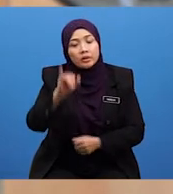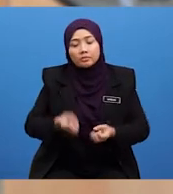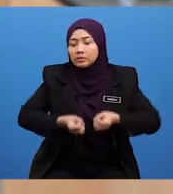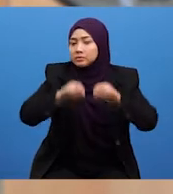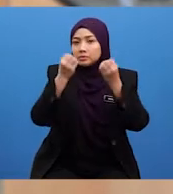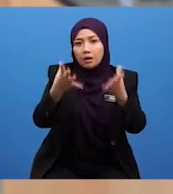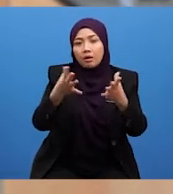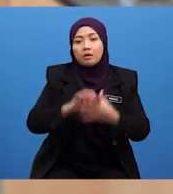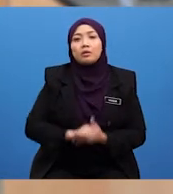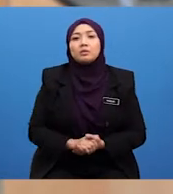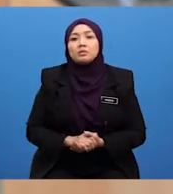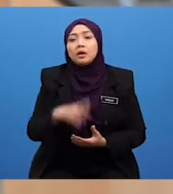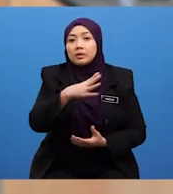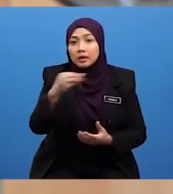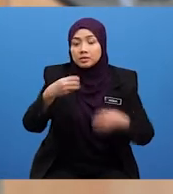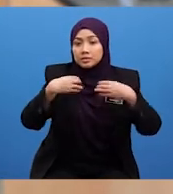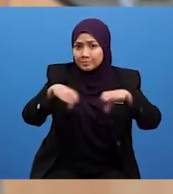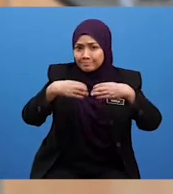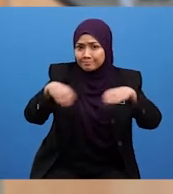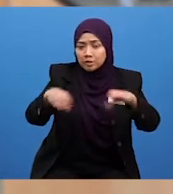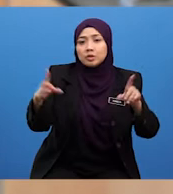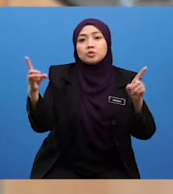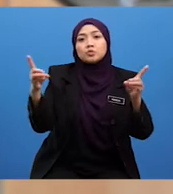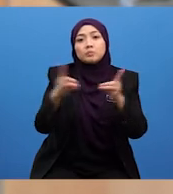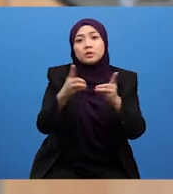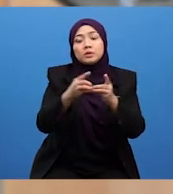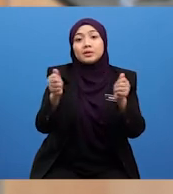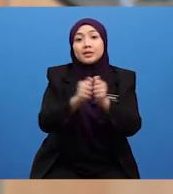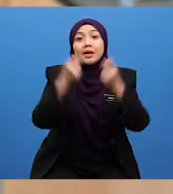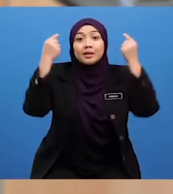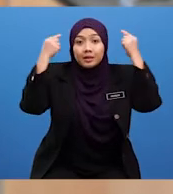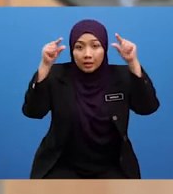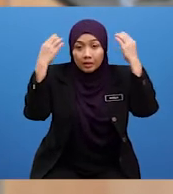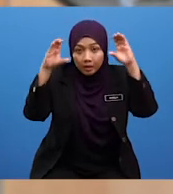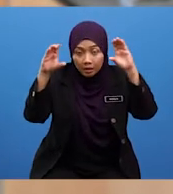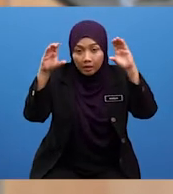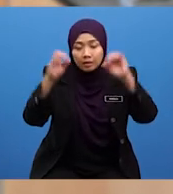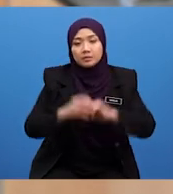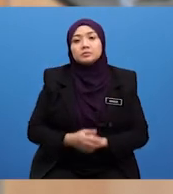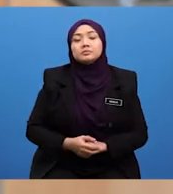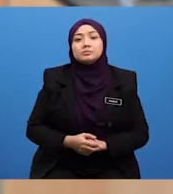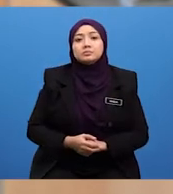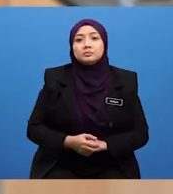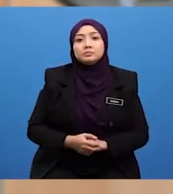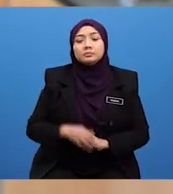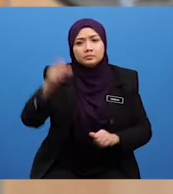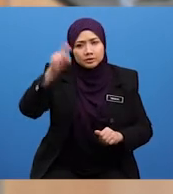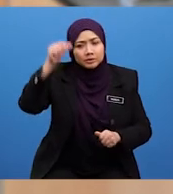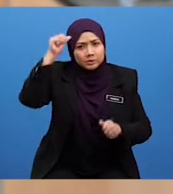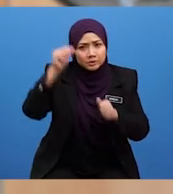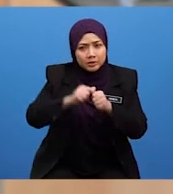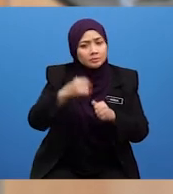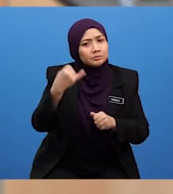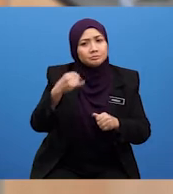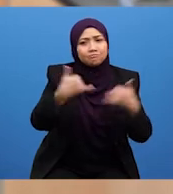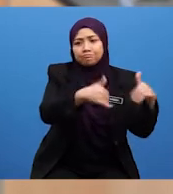yang banyak dan segera berjumpa dengan guru anda. Ingat ya, murid-murid, jangan